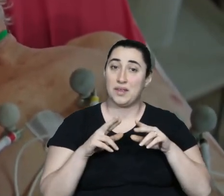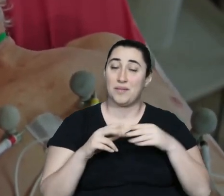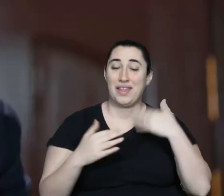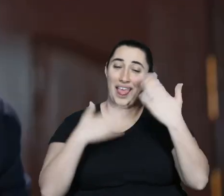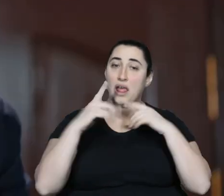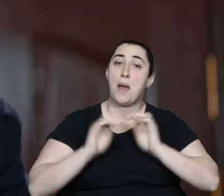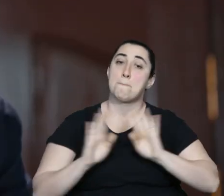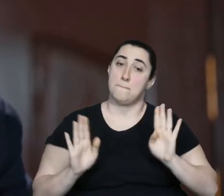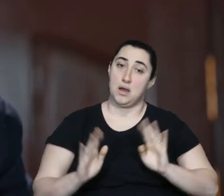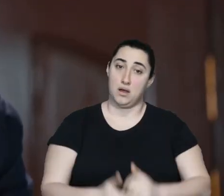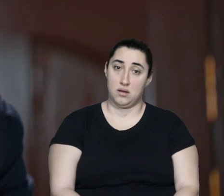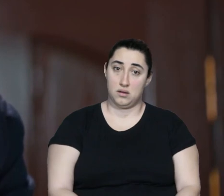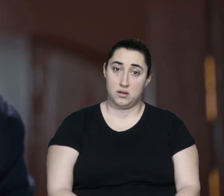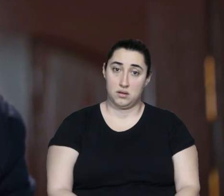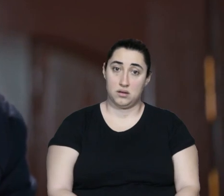oyalama beni.